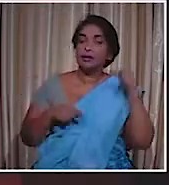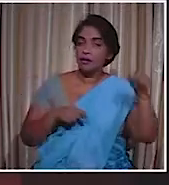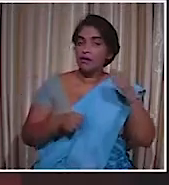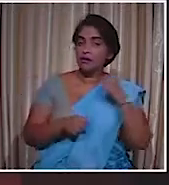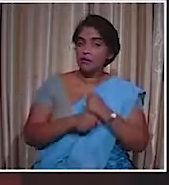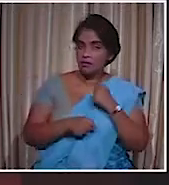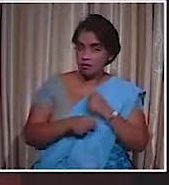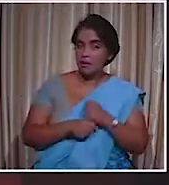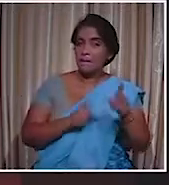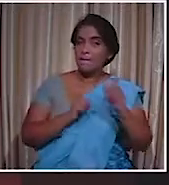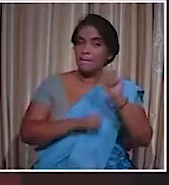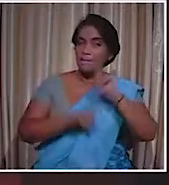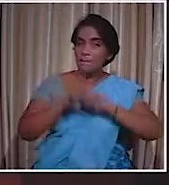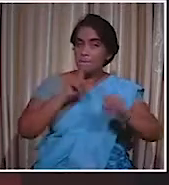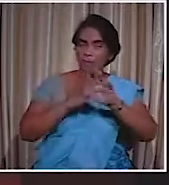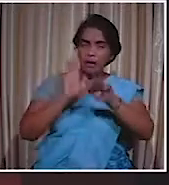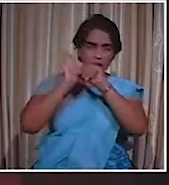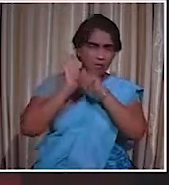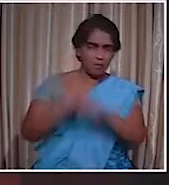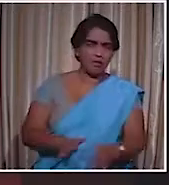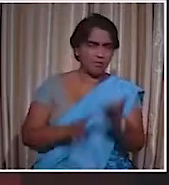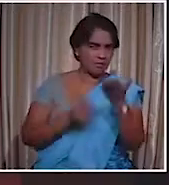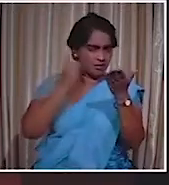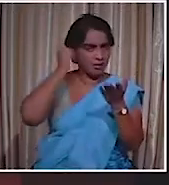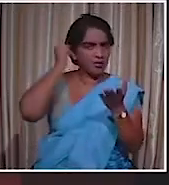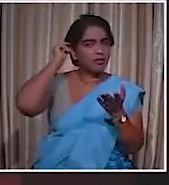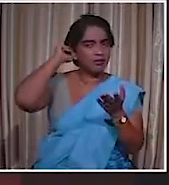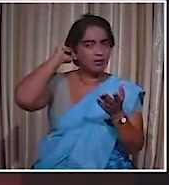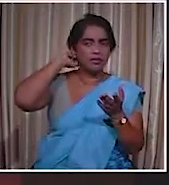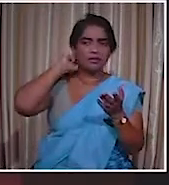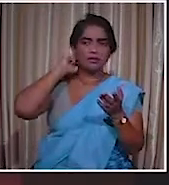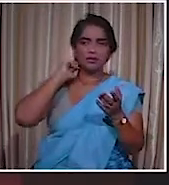ආණ්ඩුව මේ පාර්ලිමේන්තුව හැල්ලු කරලා තියෙනවා